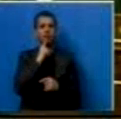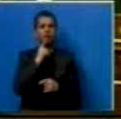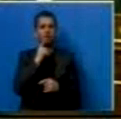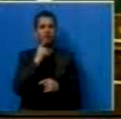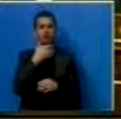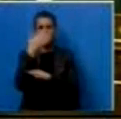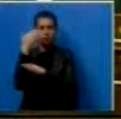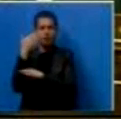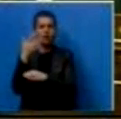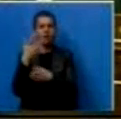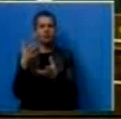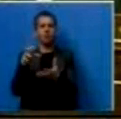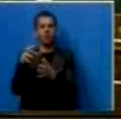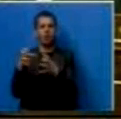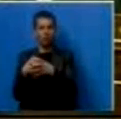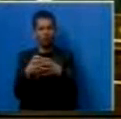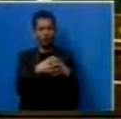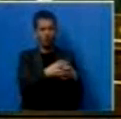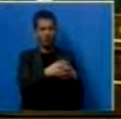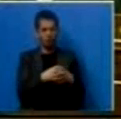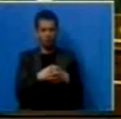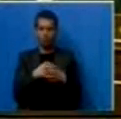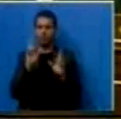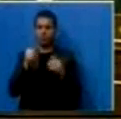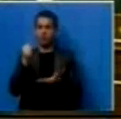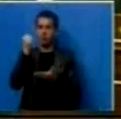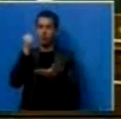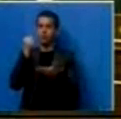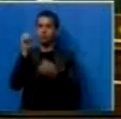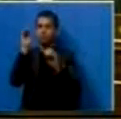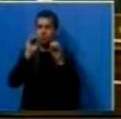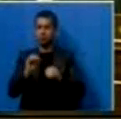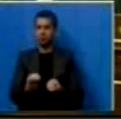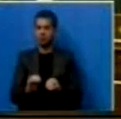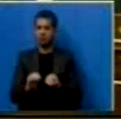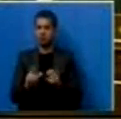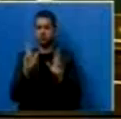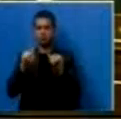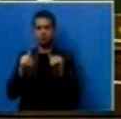nga çdo grup parlamentar, që ta kemi një buxhet të tillë, i cili mund